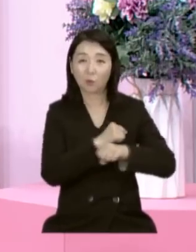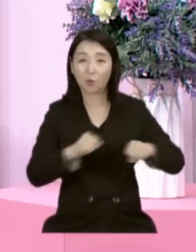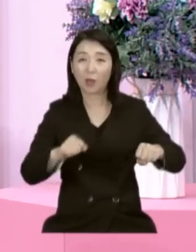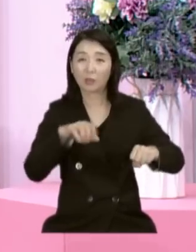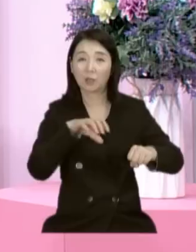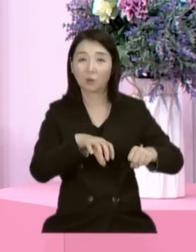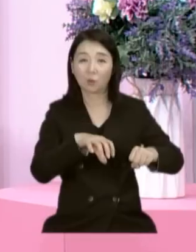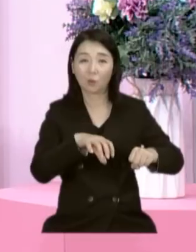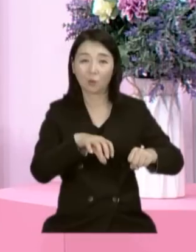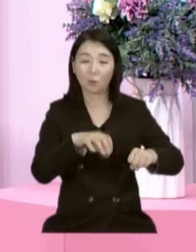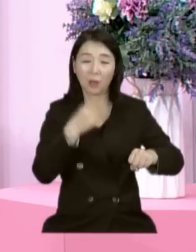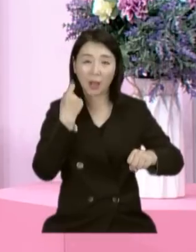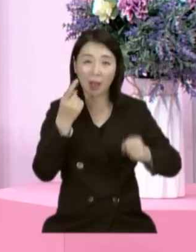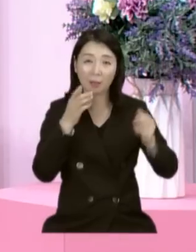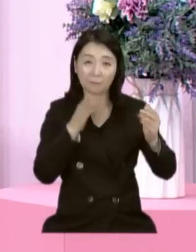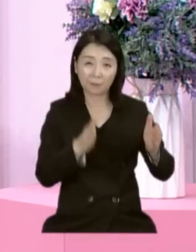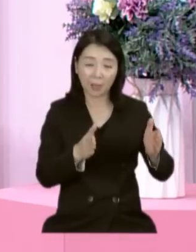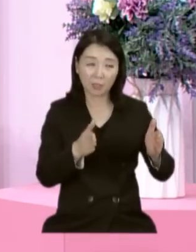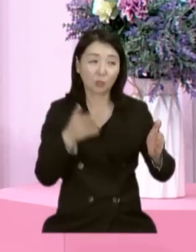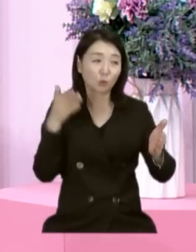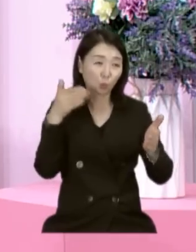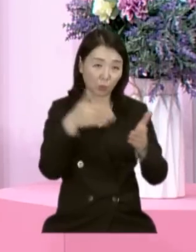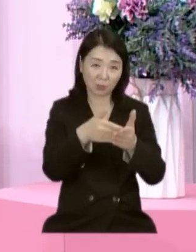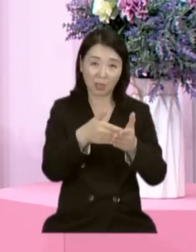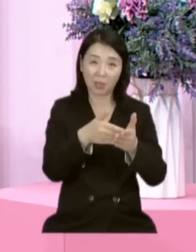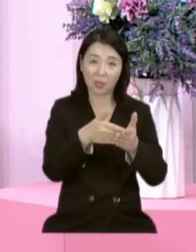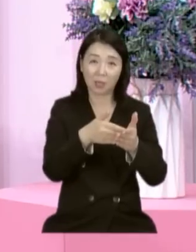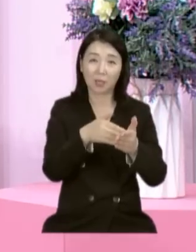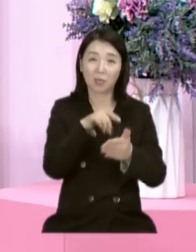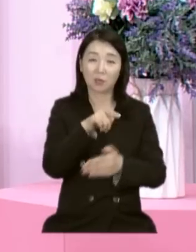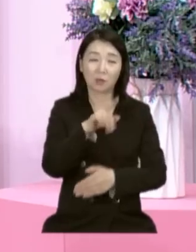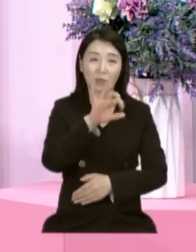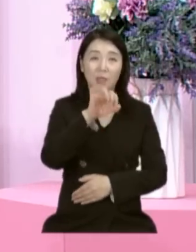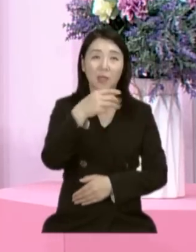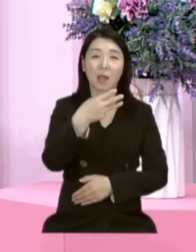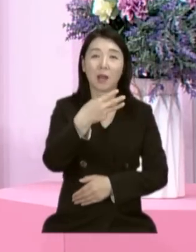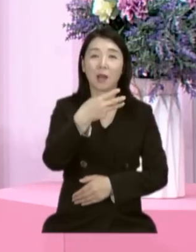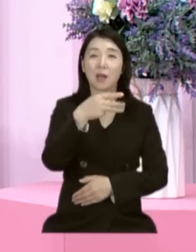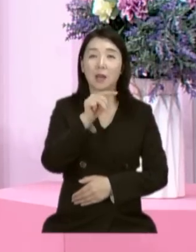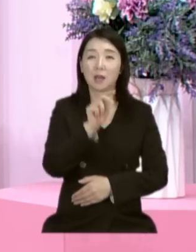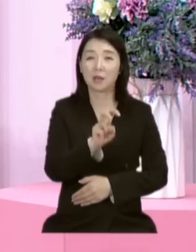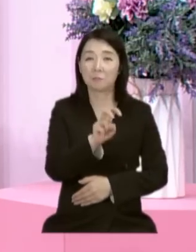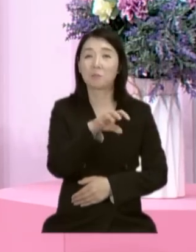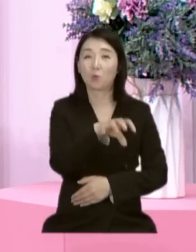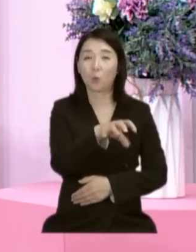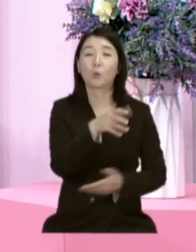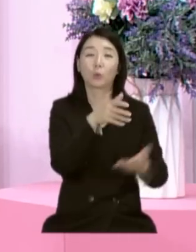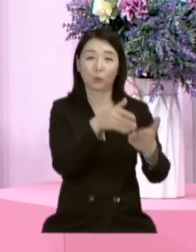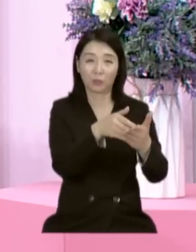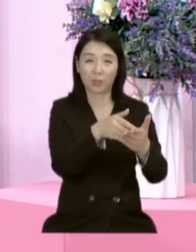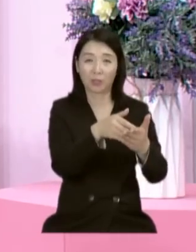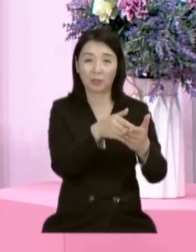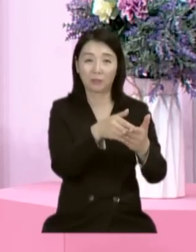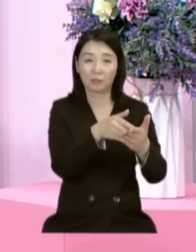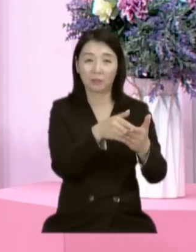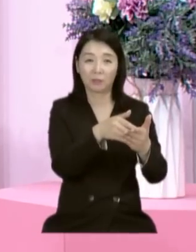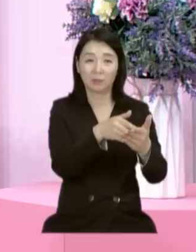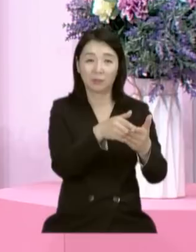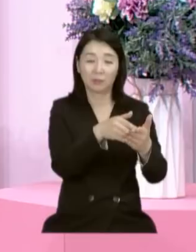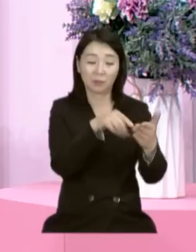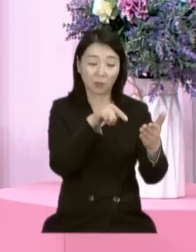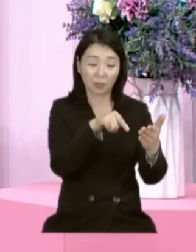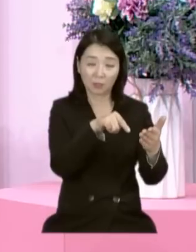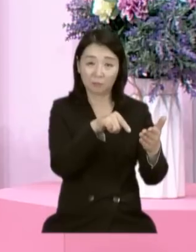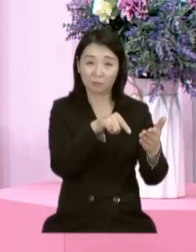광야에 그 한 달쯤 돼서 도착한 곳이 그 엘림이라는 그런 지역에 도착을 해서